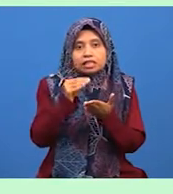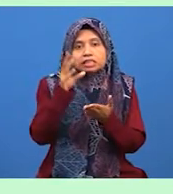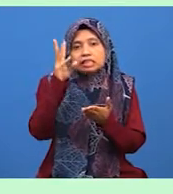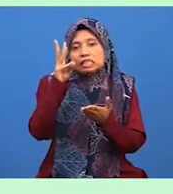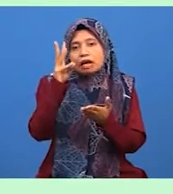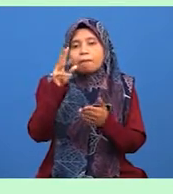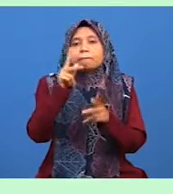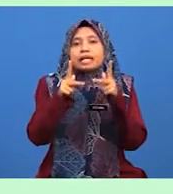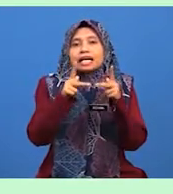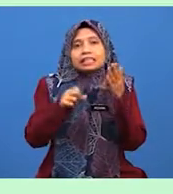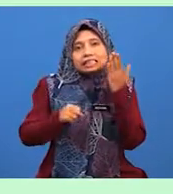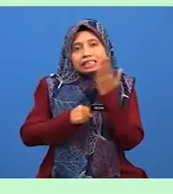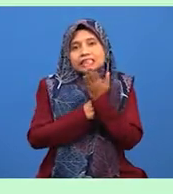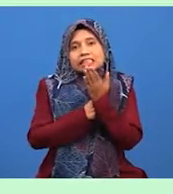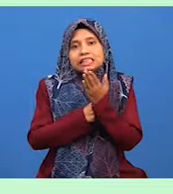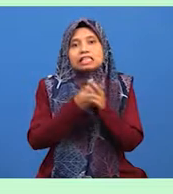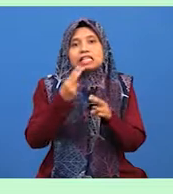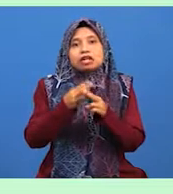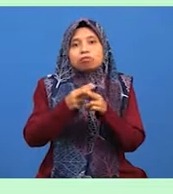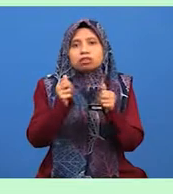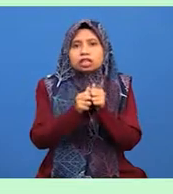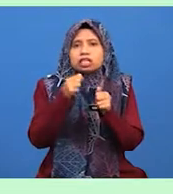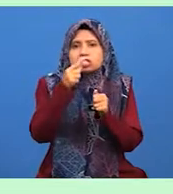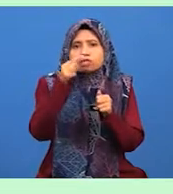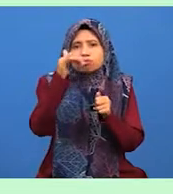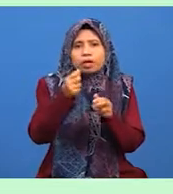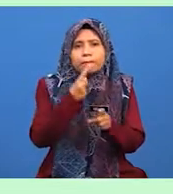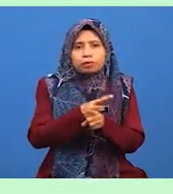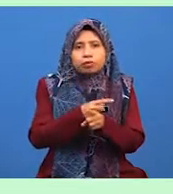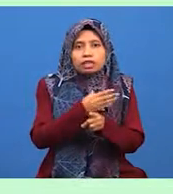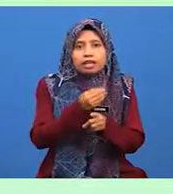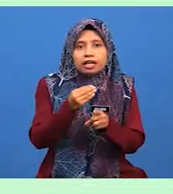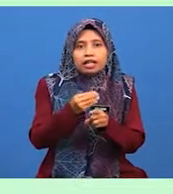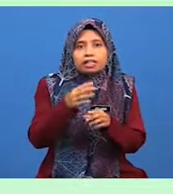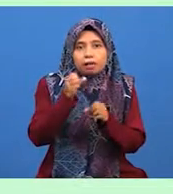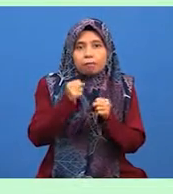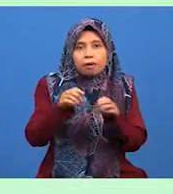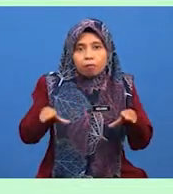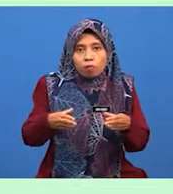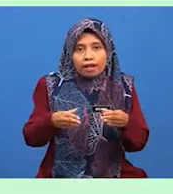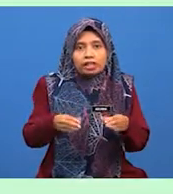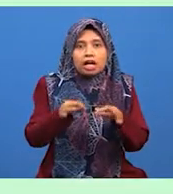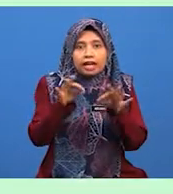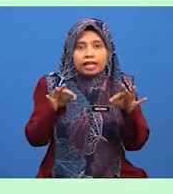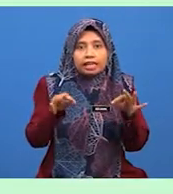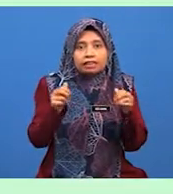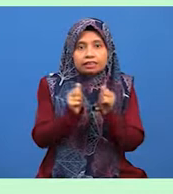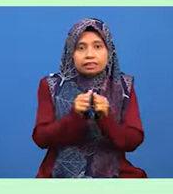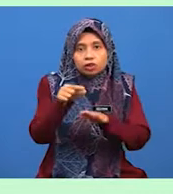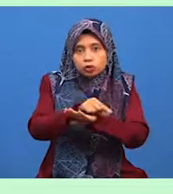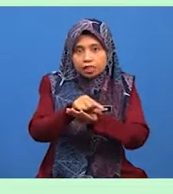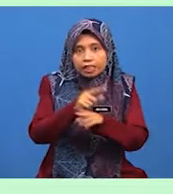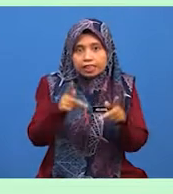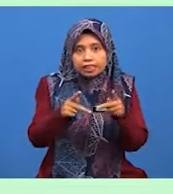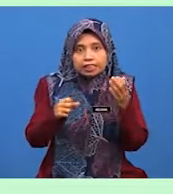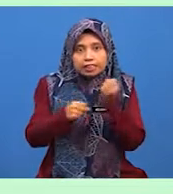6 kata sendi nama dengan sebutan yang betul dan dapat membina 3 ayat dengan